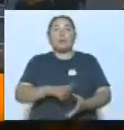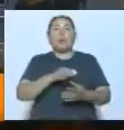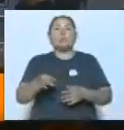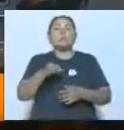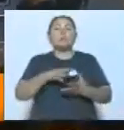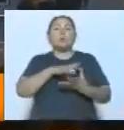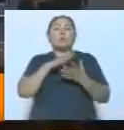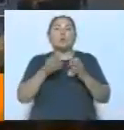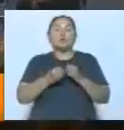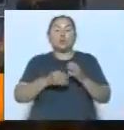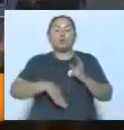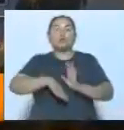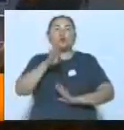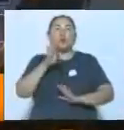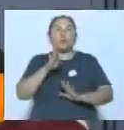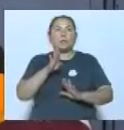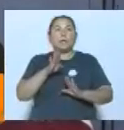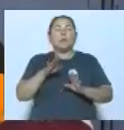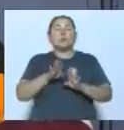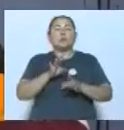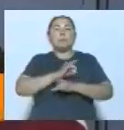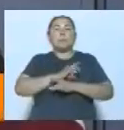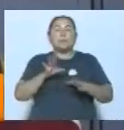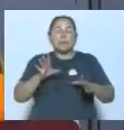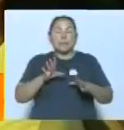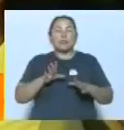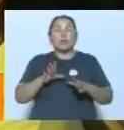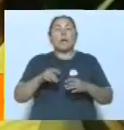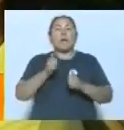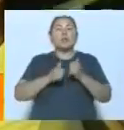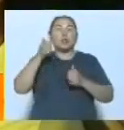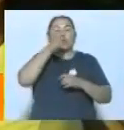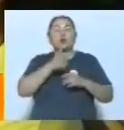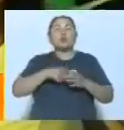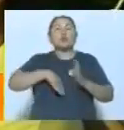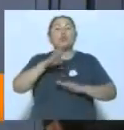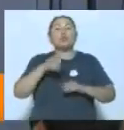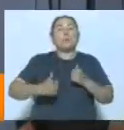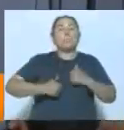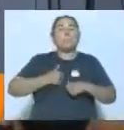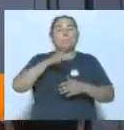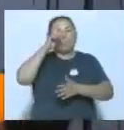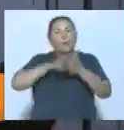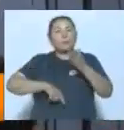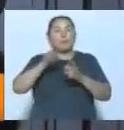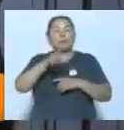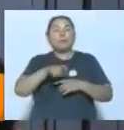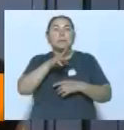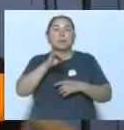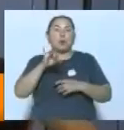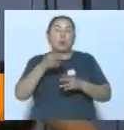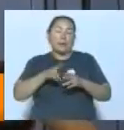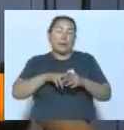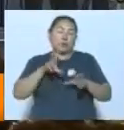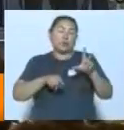үздік батарея командирі медалімен. Сондай ақ мерекелік жиында жыл патриоты номинациясының үздіктері анықталды. Яғни биыл көктемде